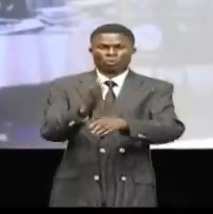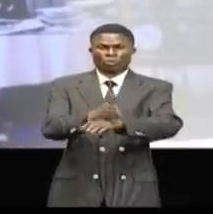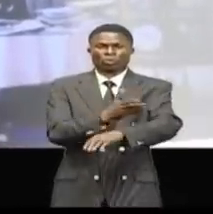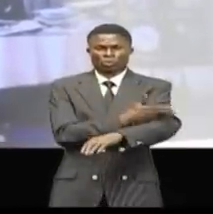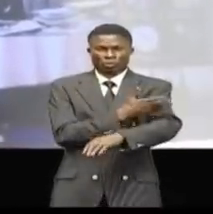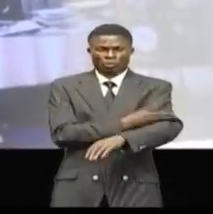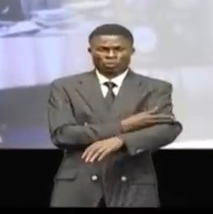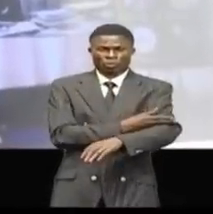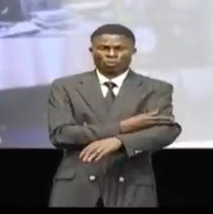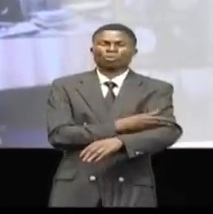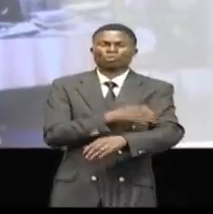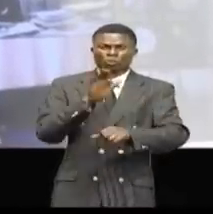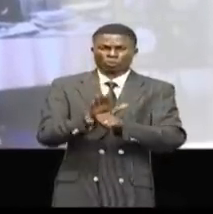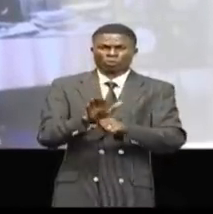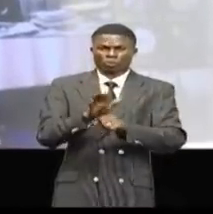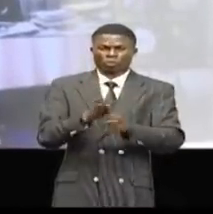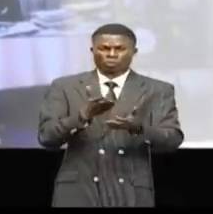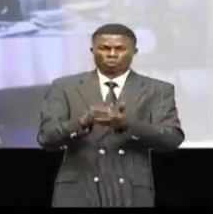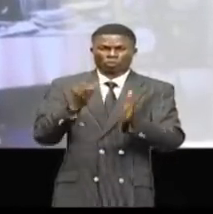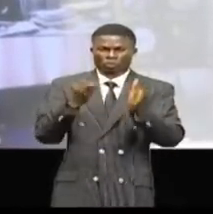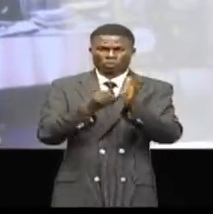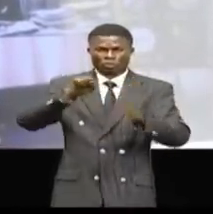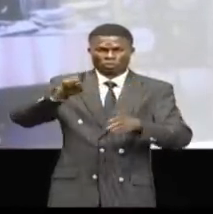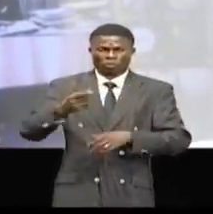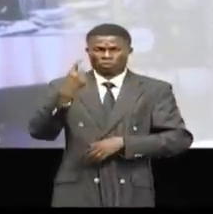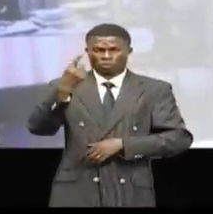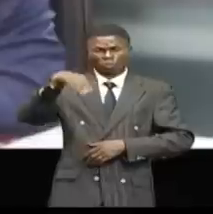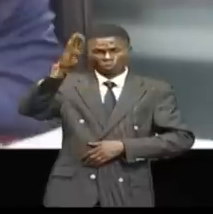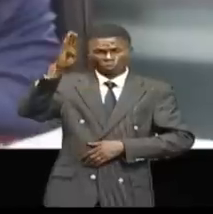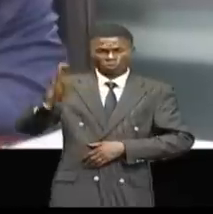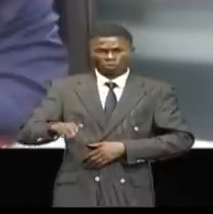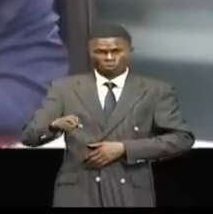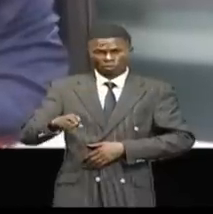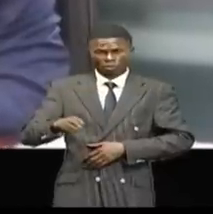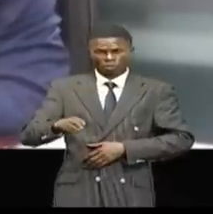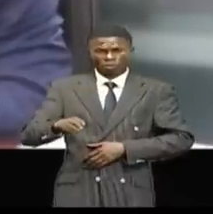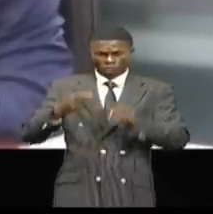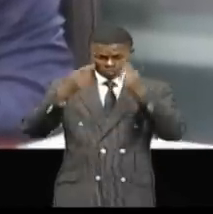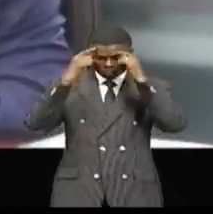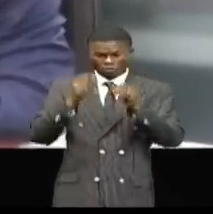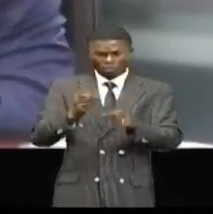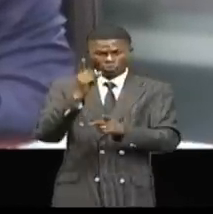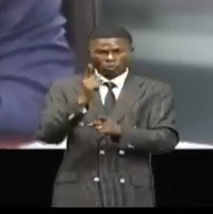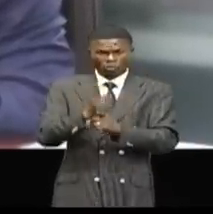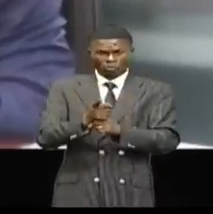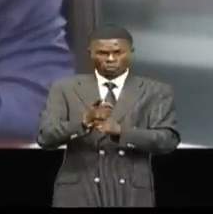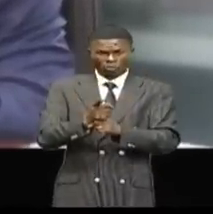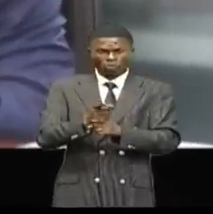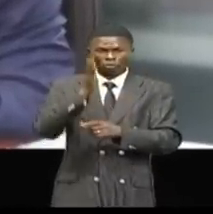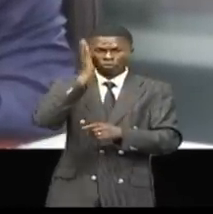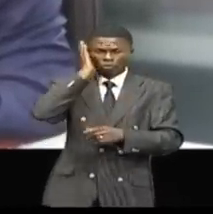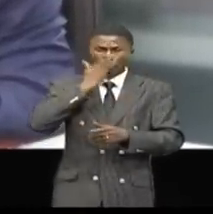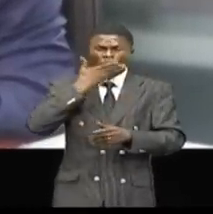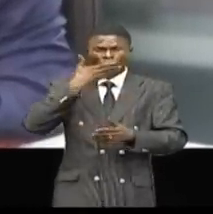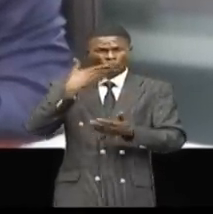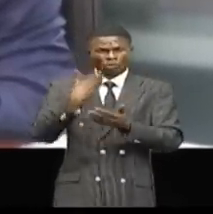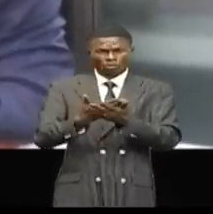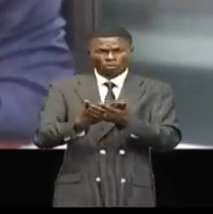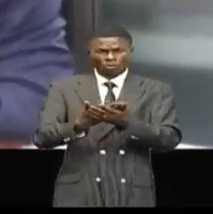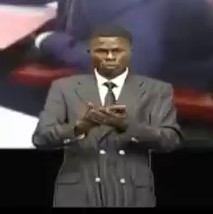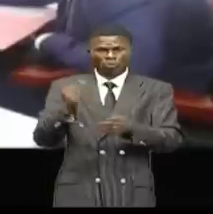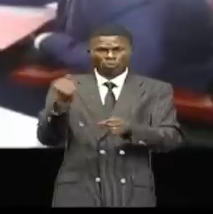demeure projetée à 7,1% et elle tient principalement de la bonne performance des